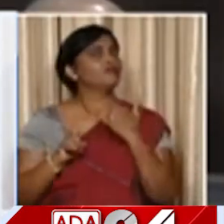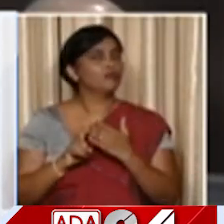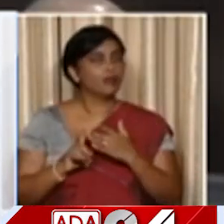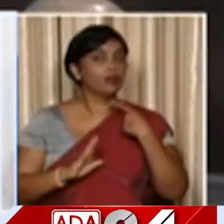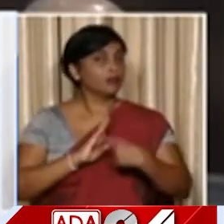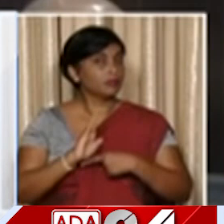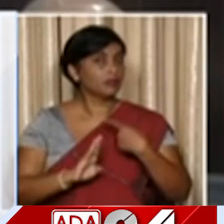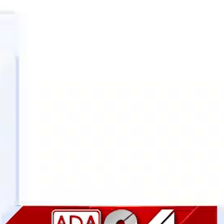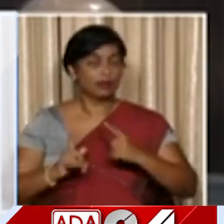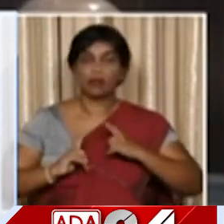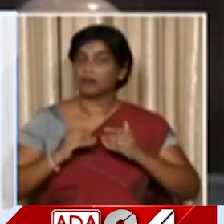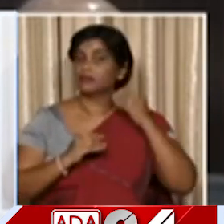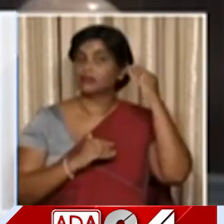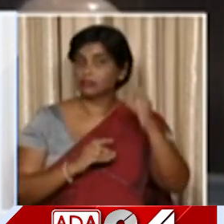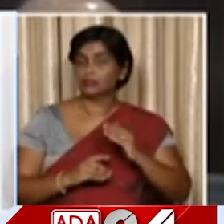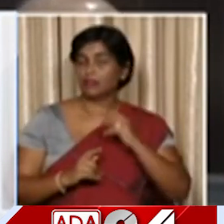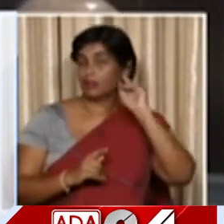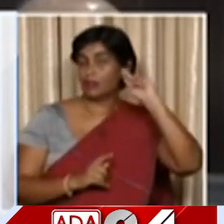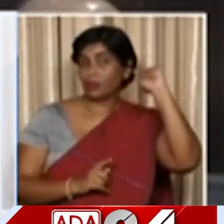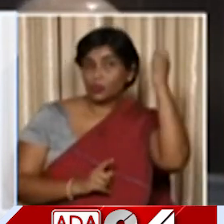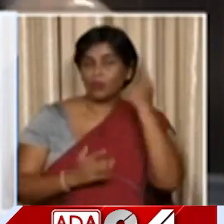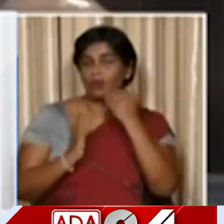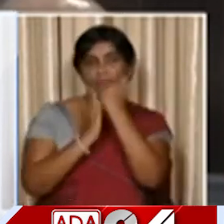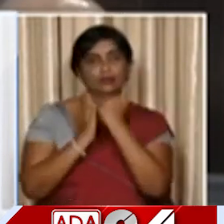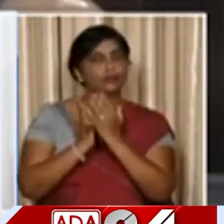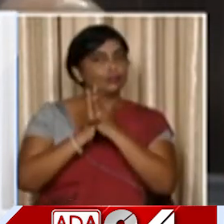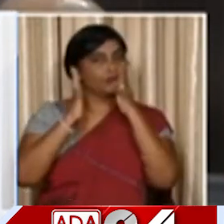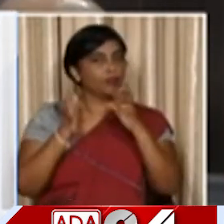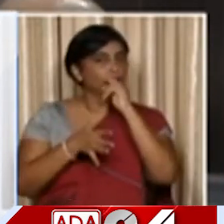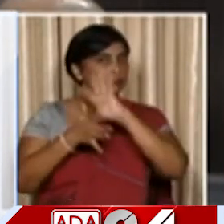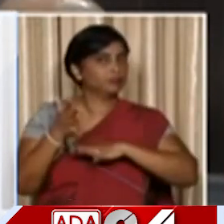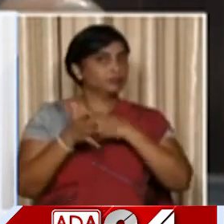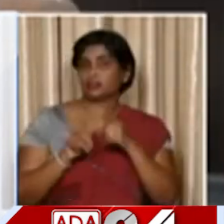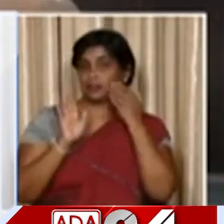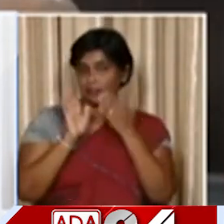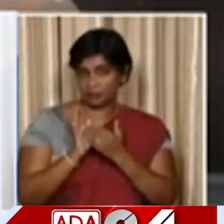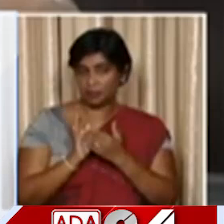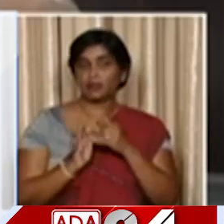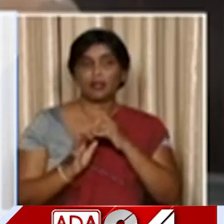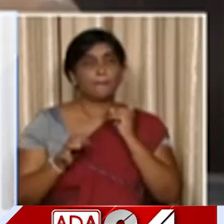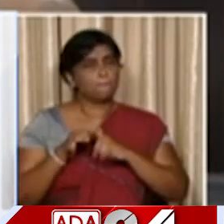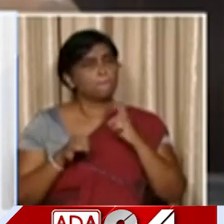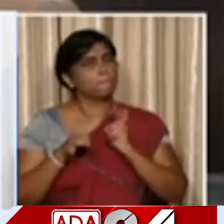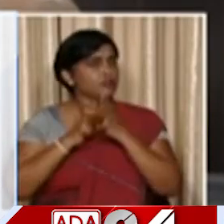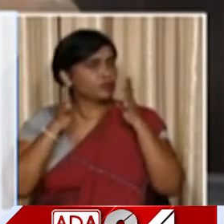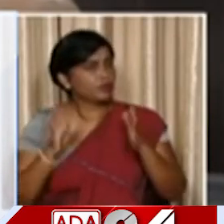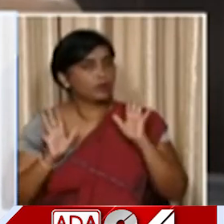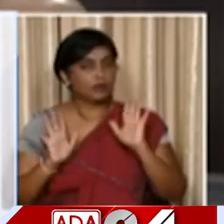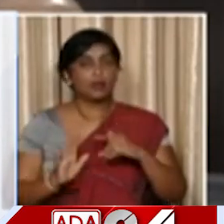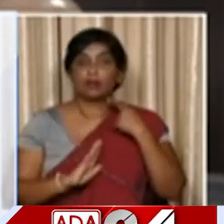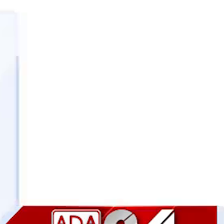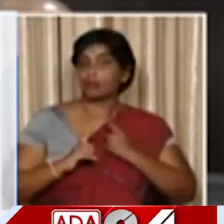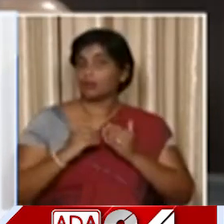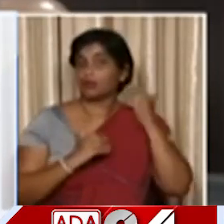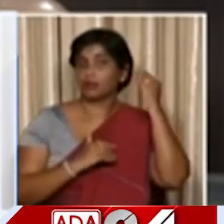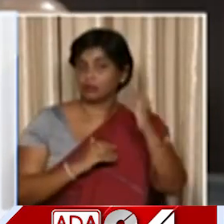රටත් රටේ අනාගතයටත් ජය සැලසෙන යෝජනා ගණනාවක් මේ අයවැය ලේඛනයේ ඇතුල් කර තිබෙන ප්‍රශ්න ගණනාවක් මැද්දේ වුවත් රටේ